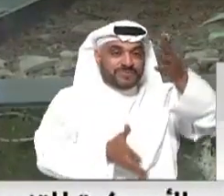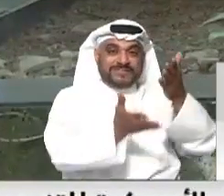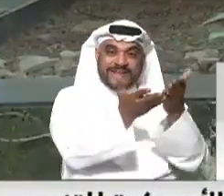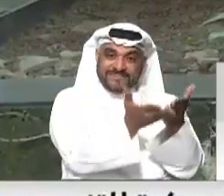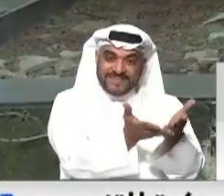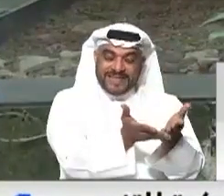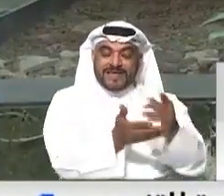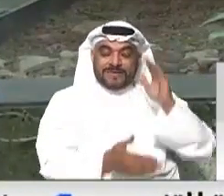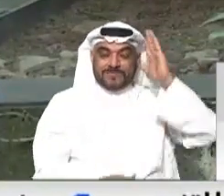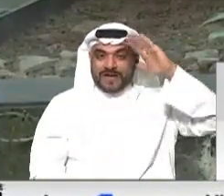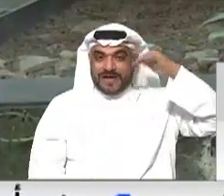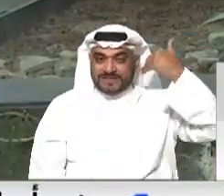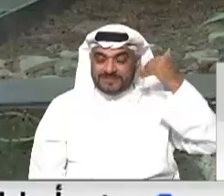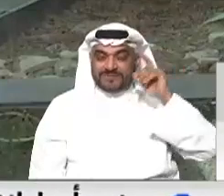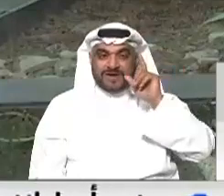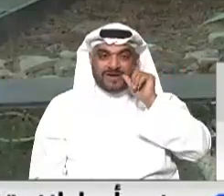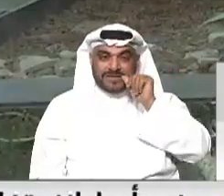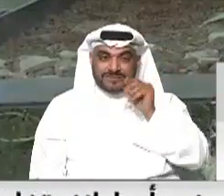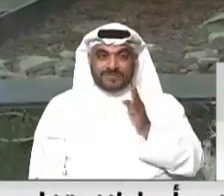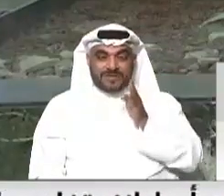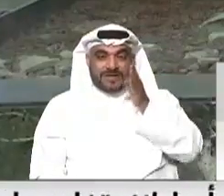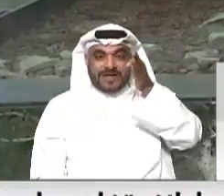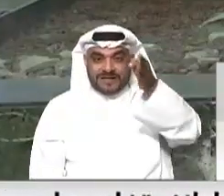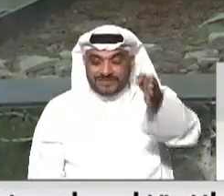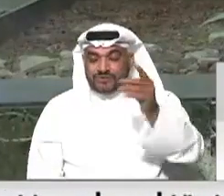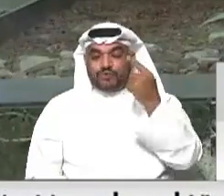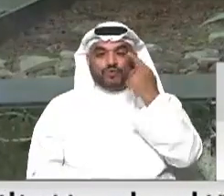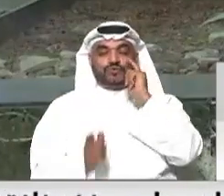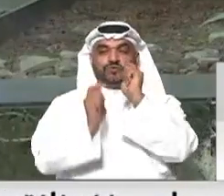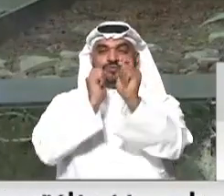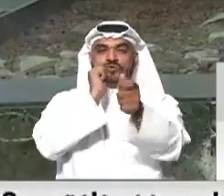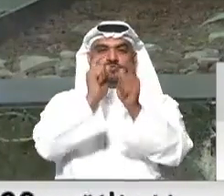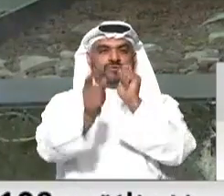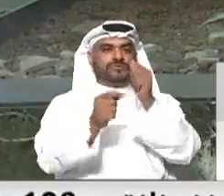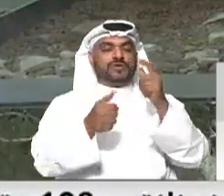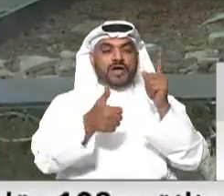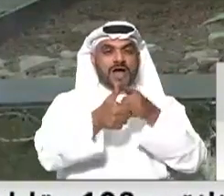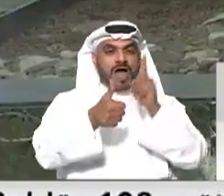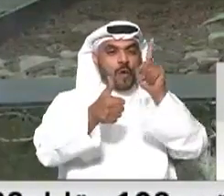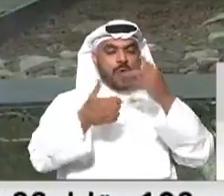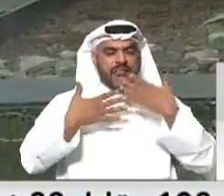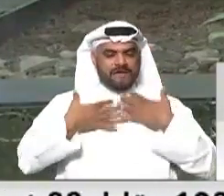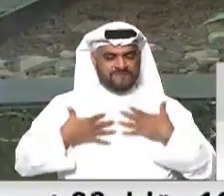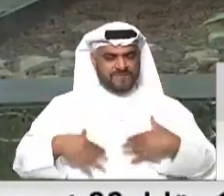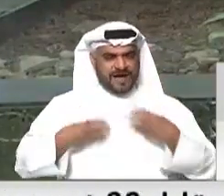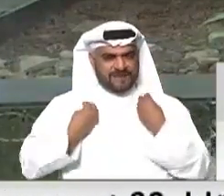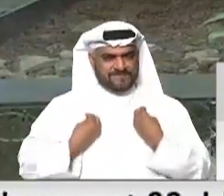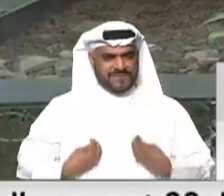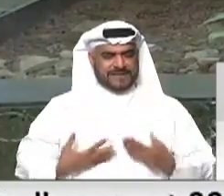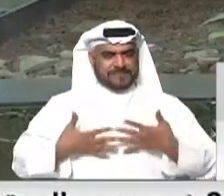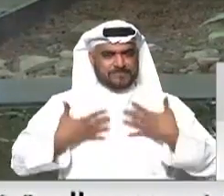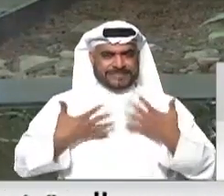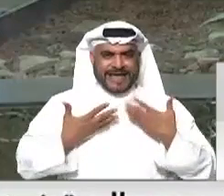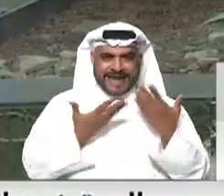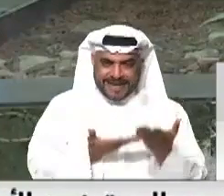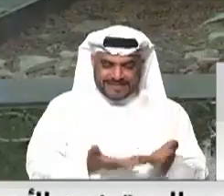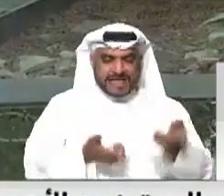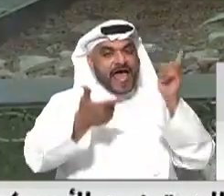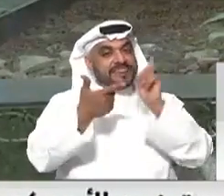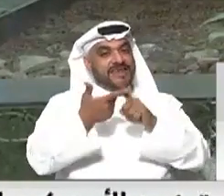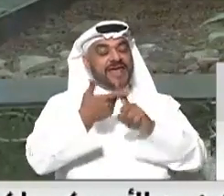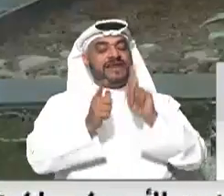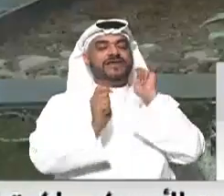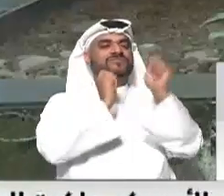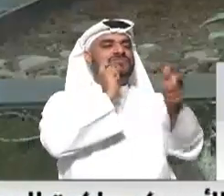إلى هذه المجامعات التجارية، منها هو العيش في أجواء رمضان خصوصا في هذه المجمعات، وأيضا